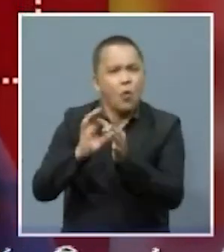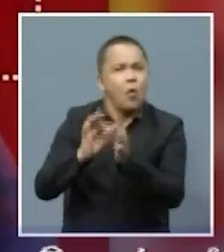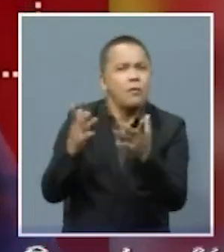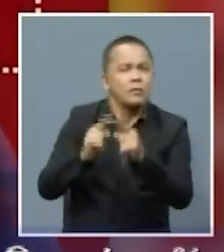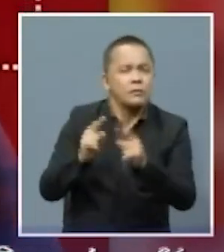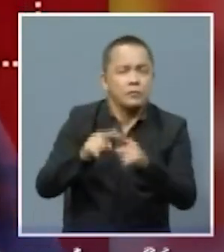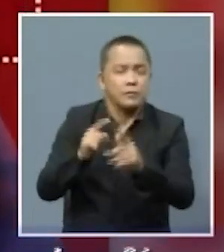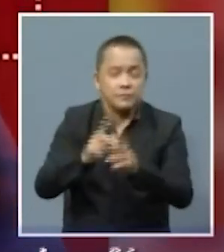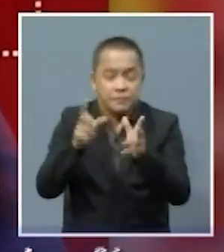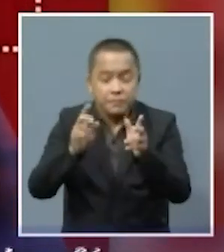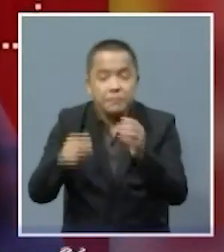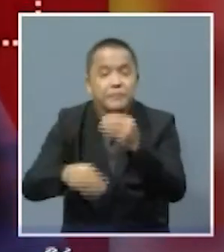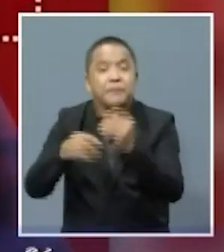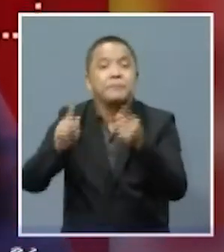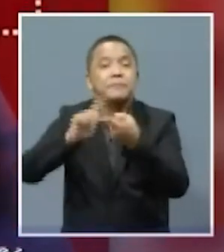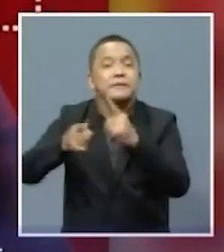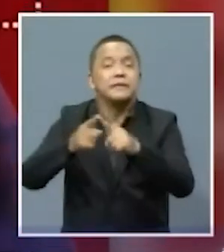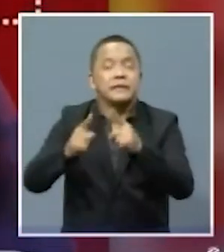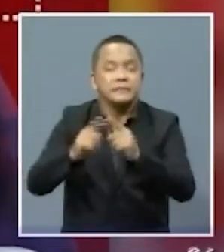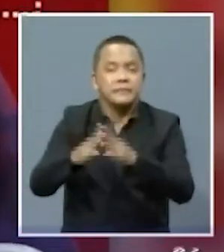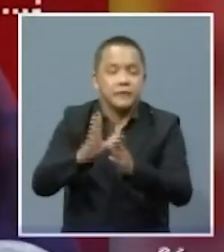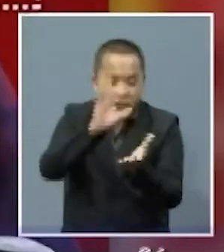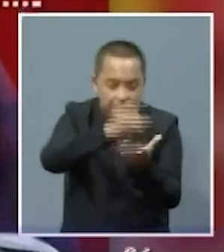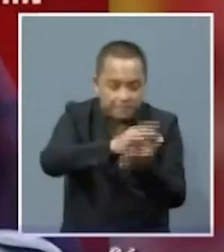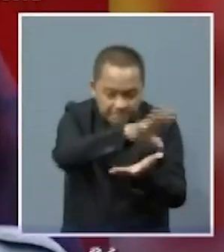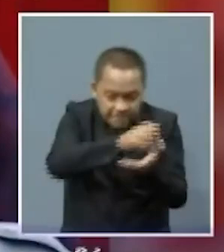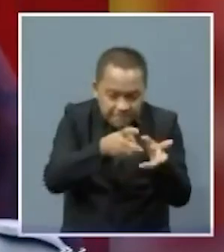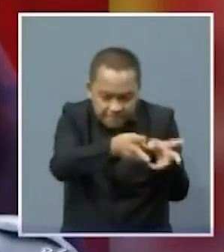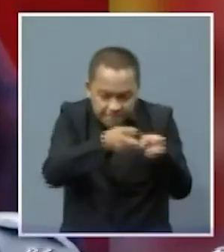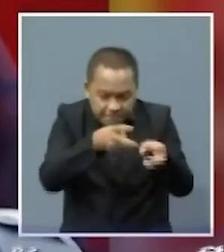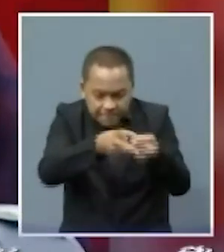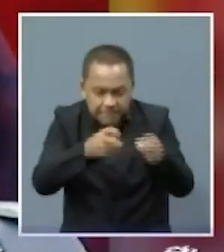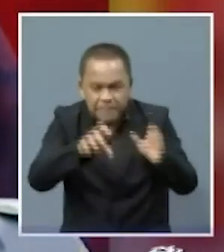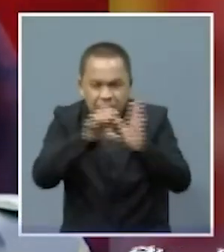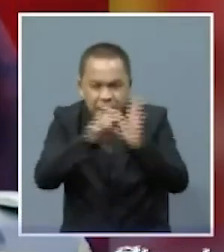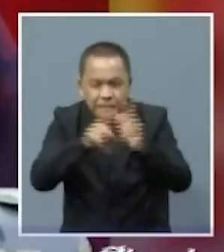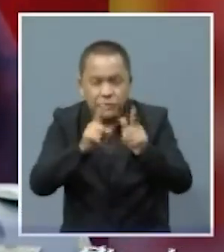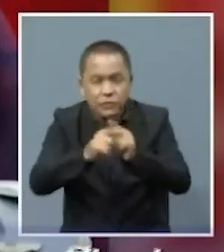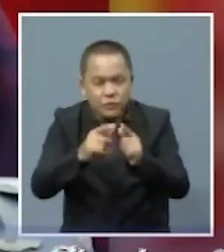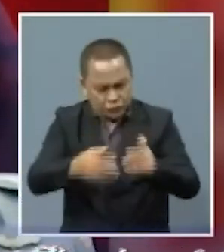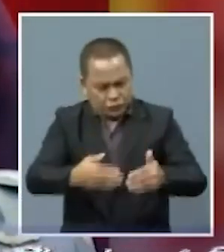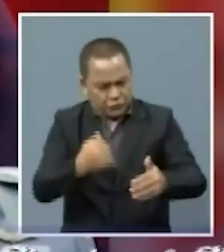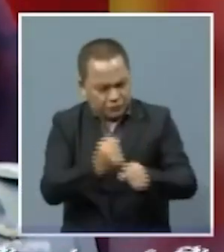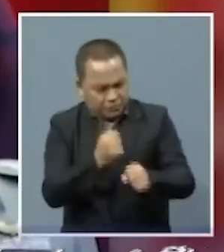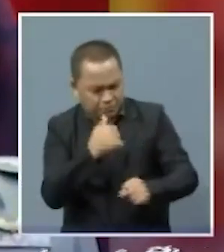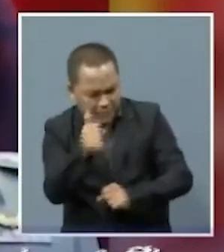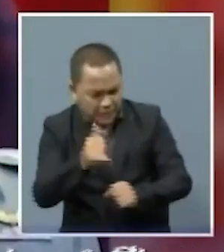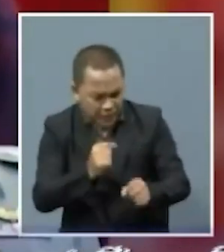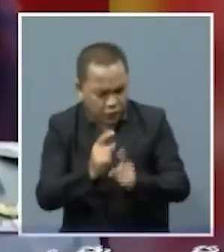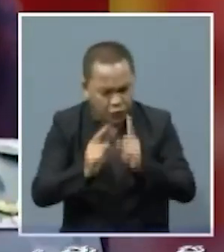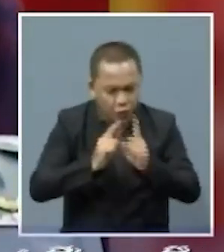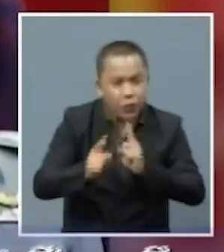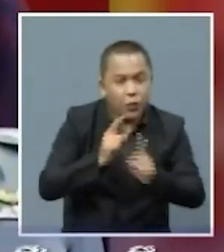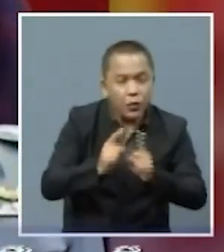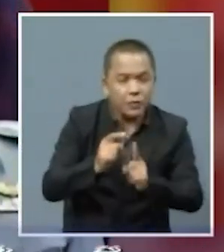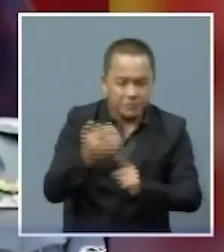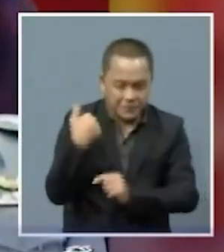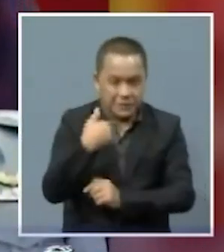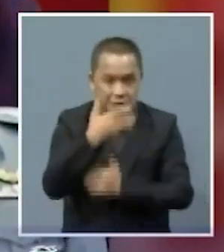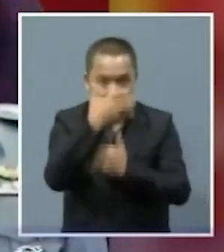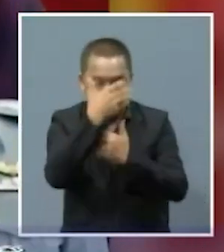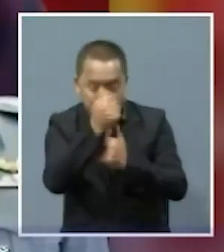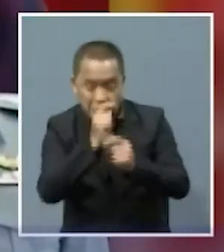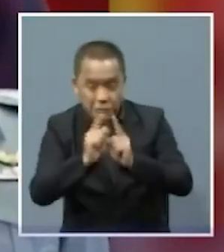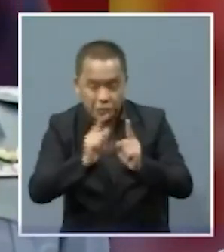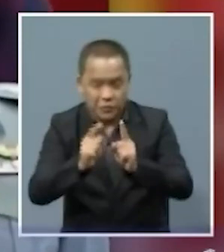วลน่ะพอไปแอดเป็นเพื่อนปุ๊บเขาก็จะมาเซฟข้อมูลเรามาดูการใช้ชีวิตของเราแล้วก็มาพูดคุยกับเราได้ด้วยอันนี้น่าสน